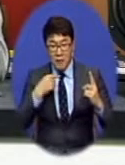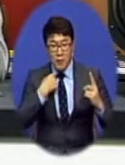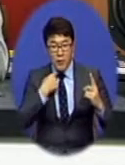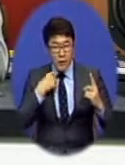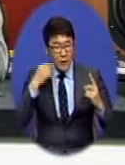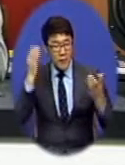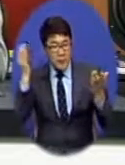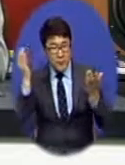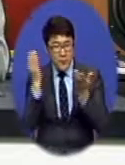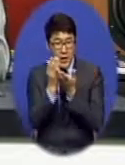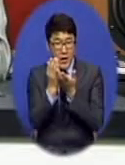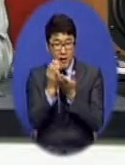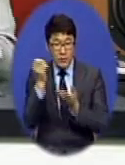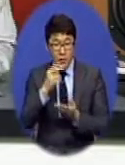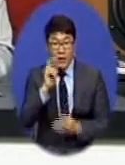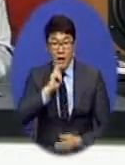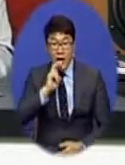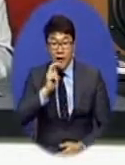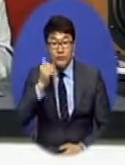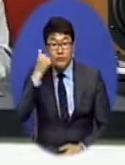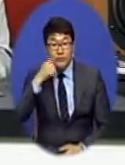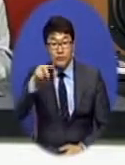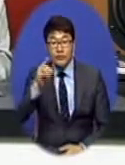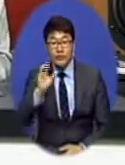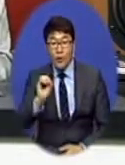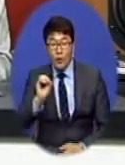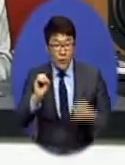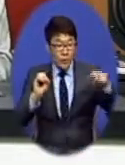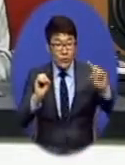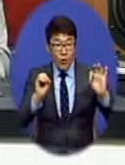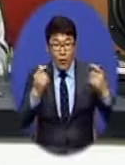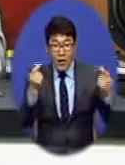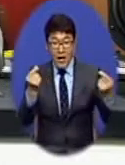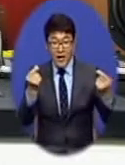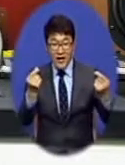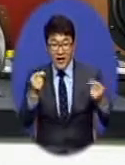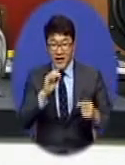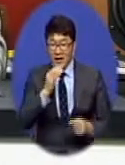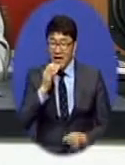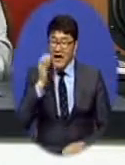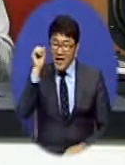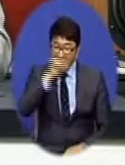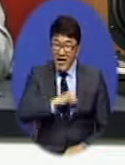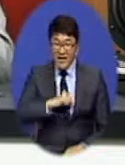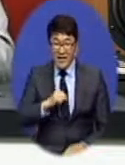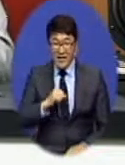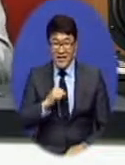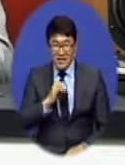맞아 떨어졌어요. 그리고 가수가 누구예요? 송봉수 씨 아니에요? 같은 송씨예요? 아, 그러네요. 거기서 또